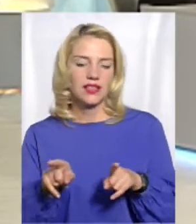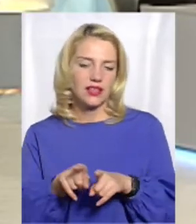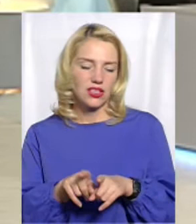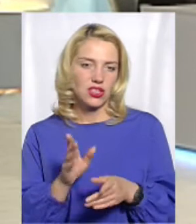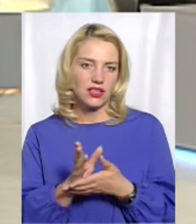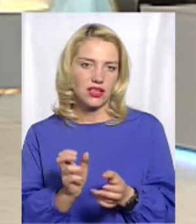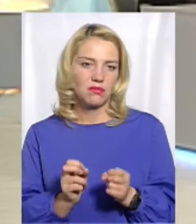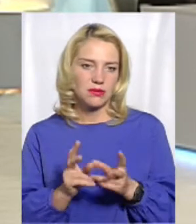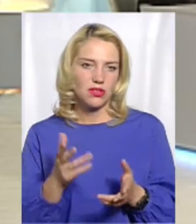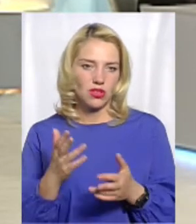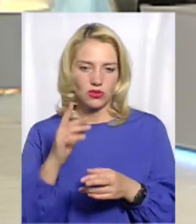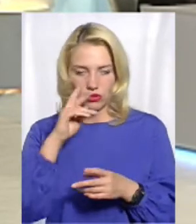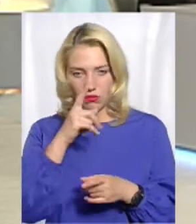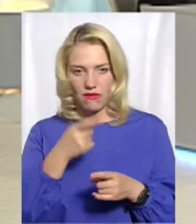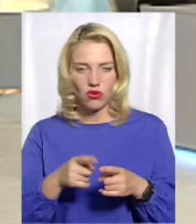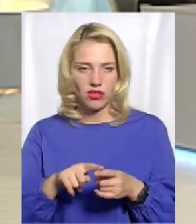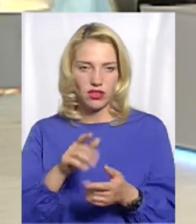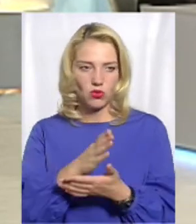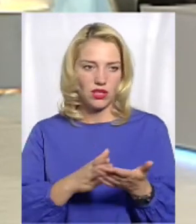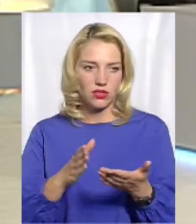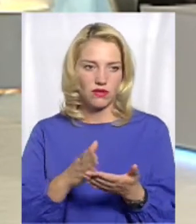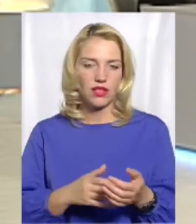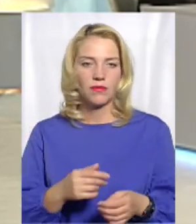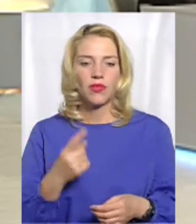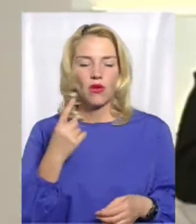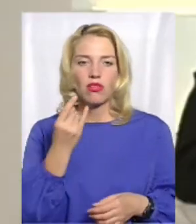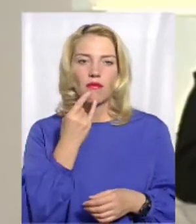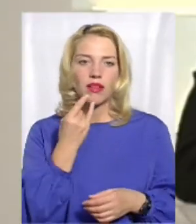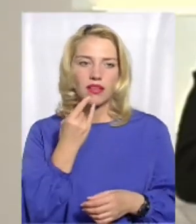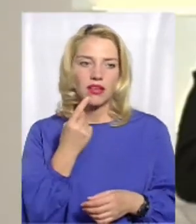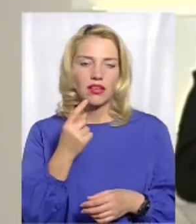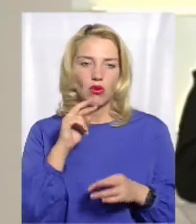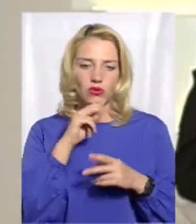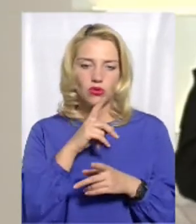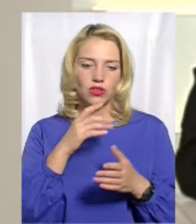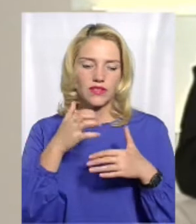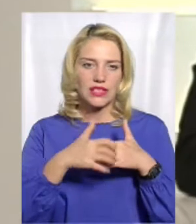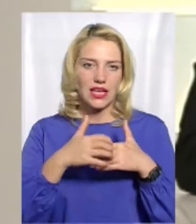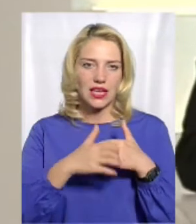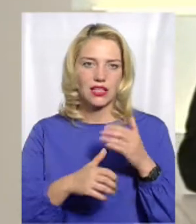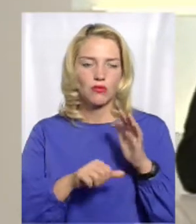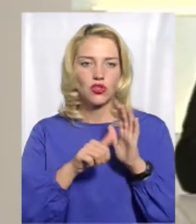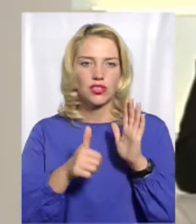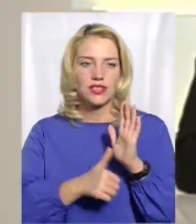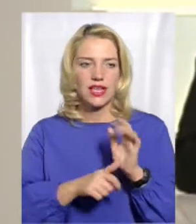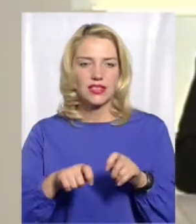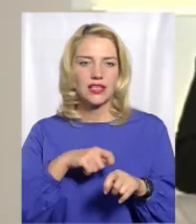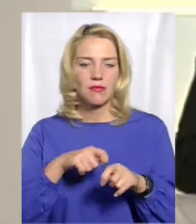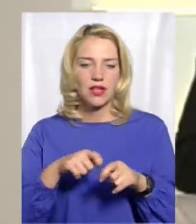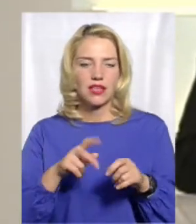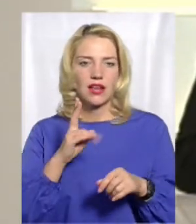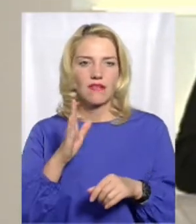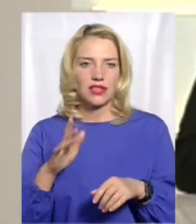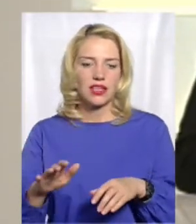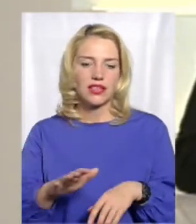є небезпечними, якщо неправильно їх утилізувати. Одна батарейка отруює в середньому 16 метрів